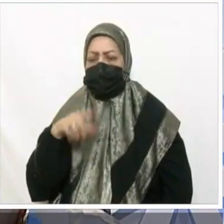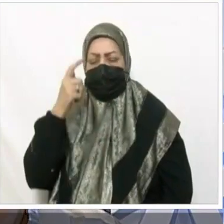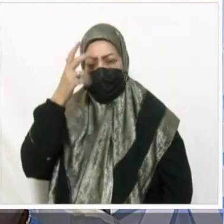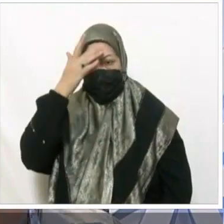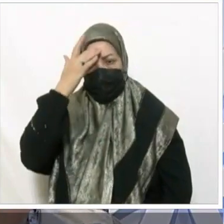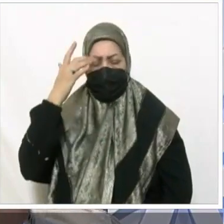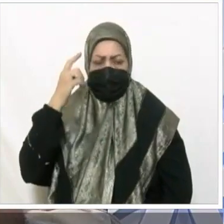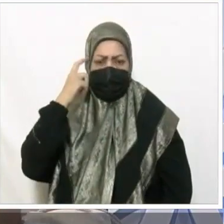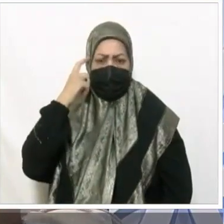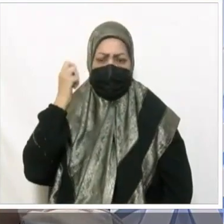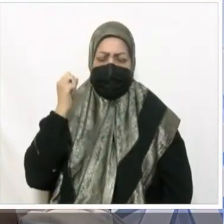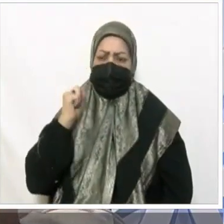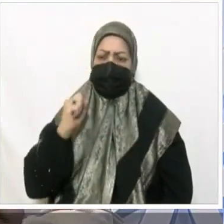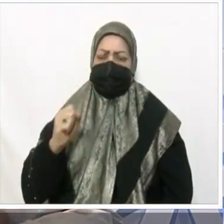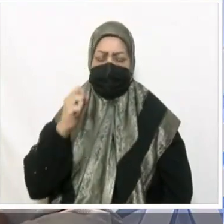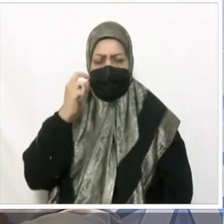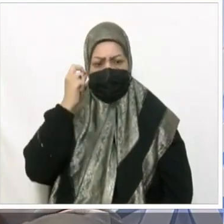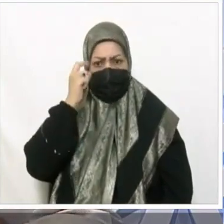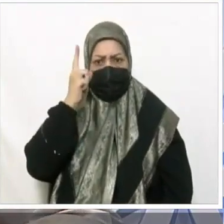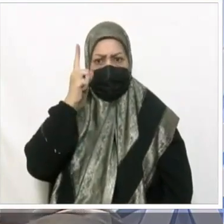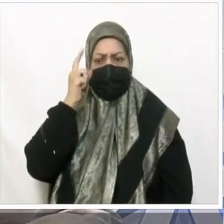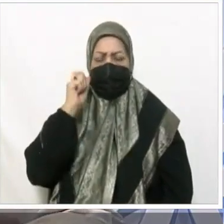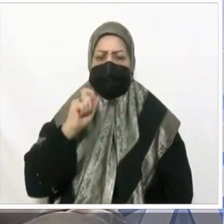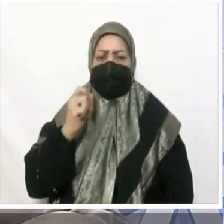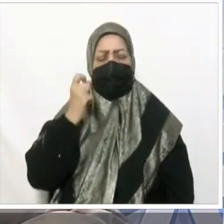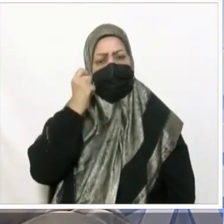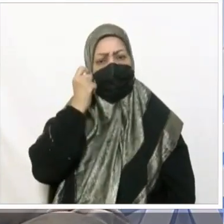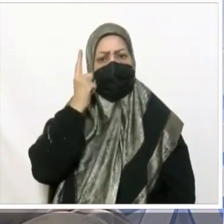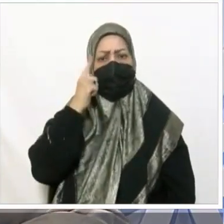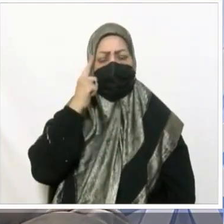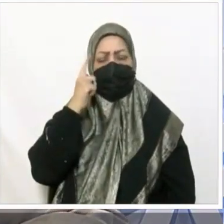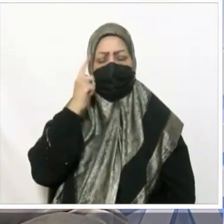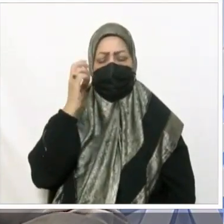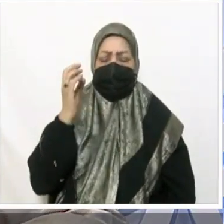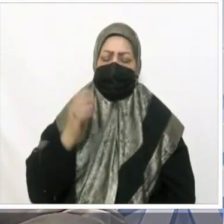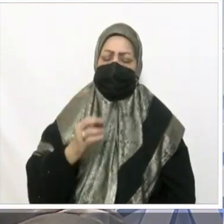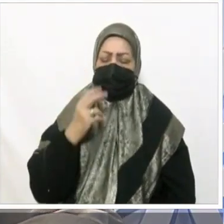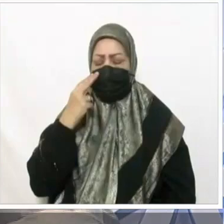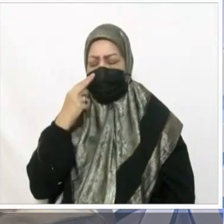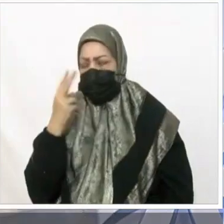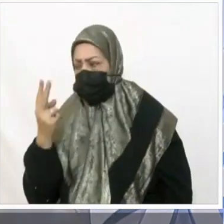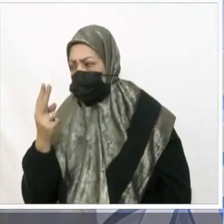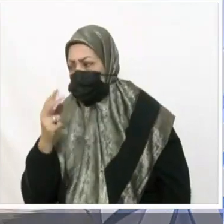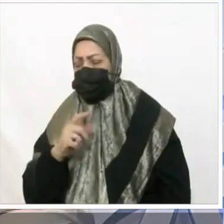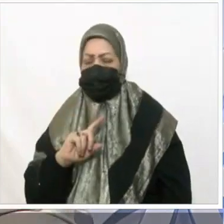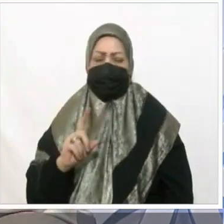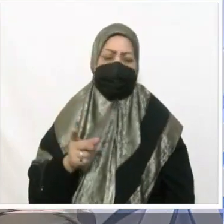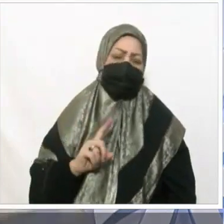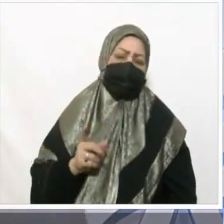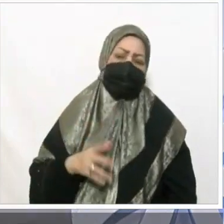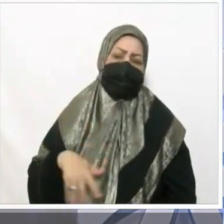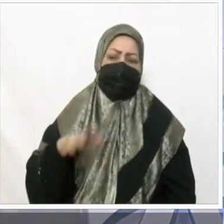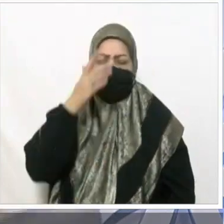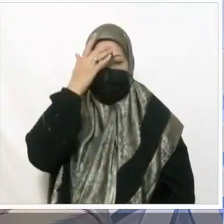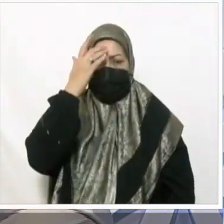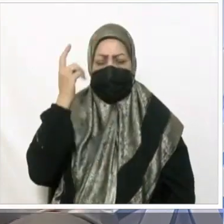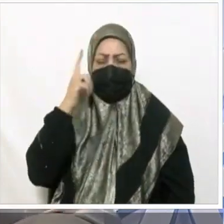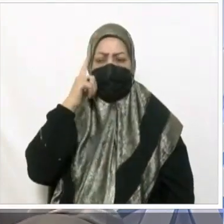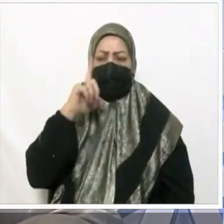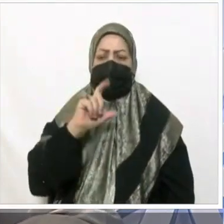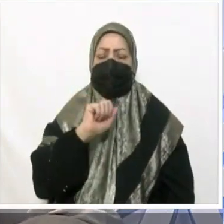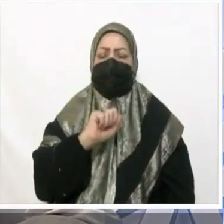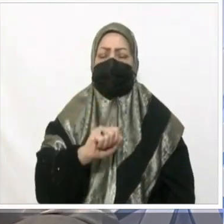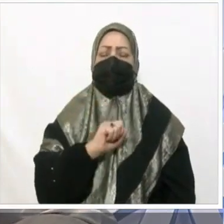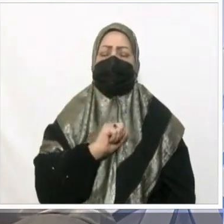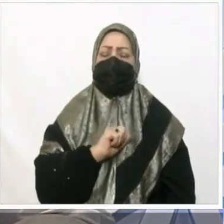أن يعي الناس مثل هذه المخططات وأن يلتفوا حول علماء بلدي. يعني إيش معنى أنت شيخ في المنطقة